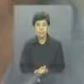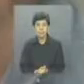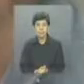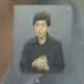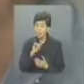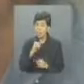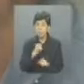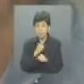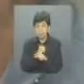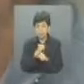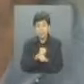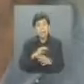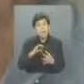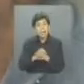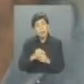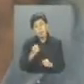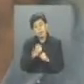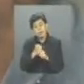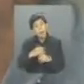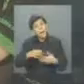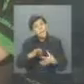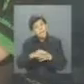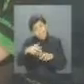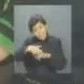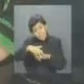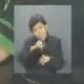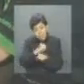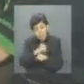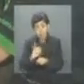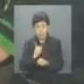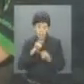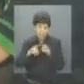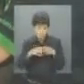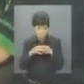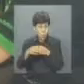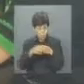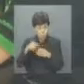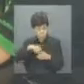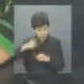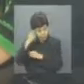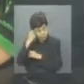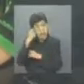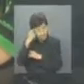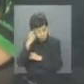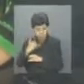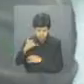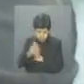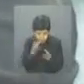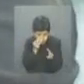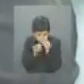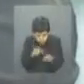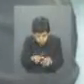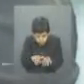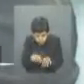ของธุรกิจกระเป๋าผ้าและพรมเช็ดเท้าวัย55ปีและเพื่อนๆกลุ่มนี้ตัดสินใจเรียนรู้การใช้คอมพิวเตอร์